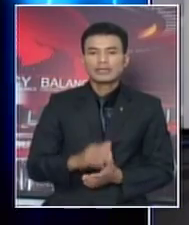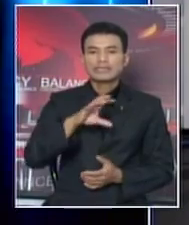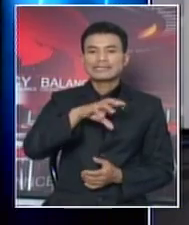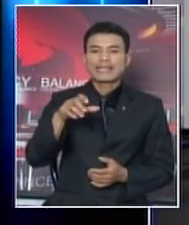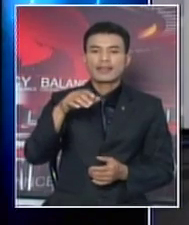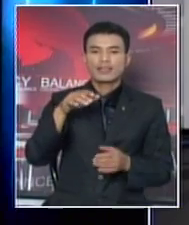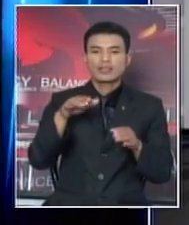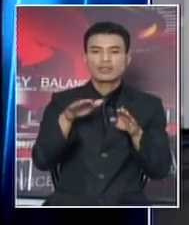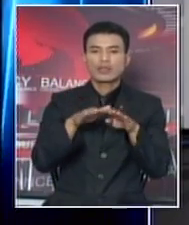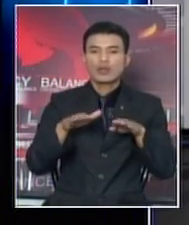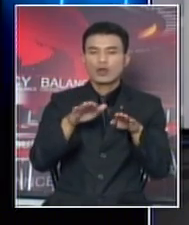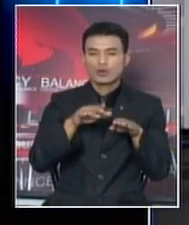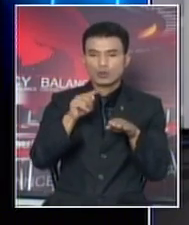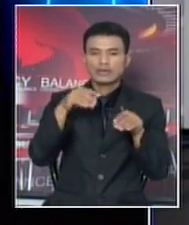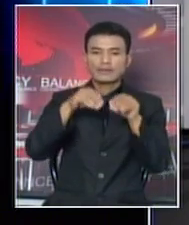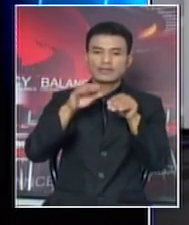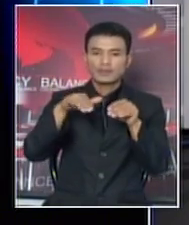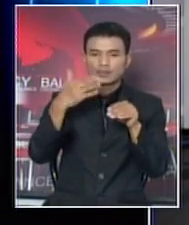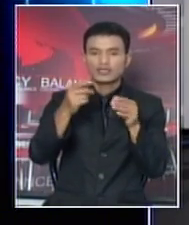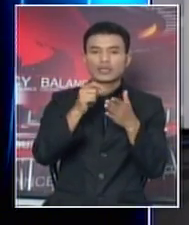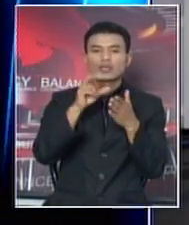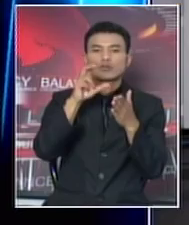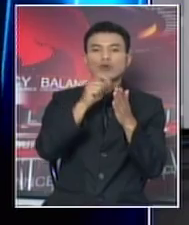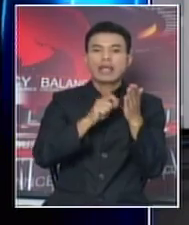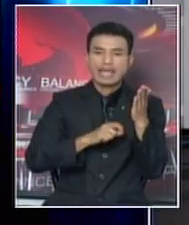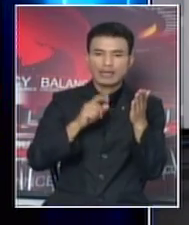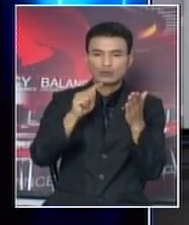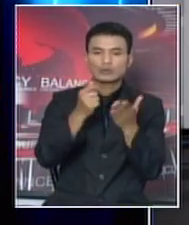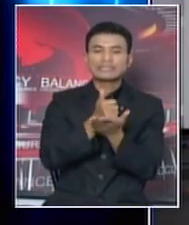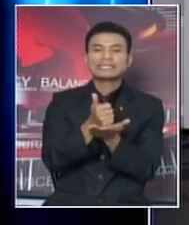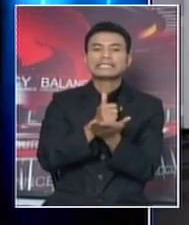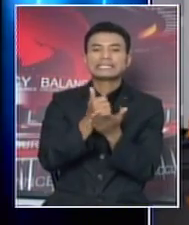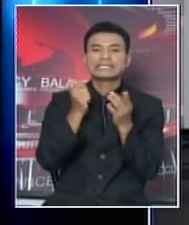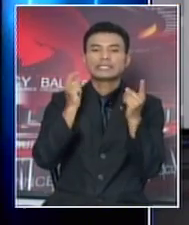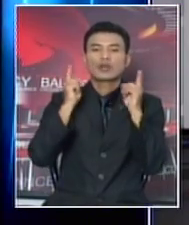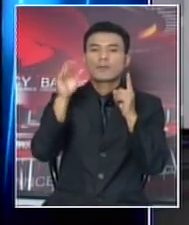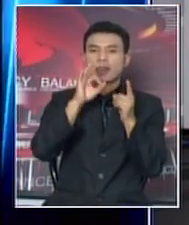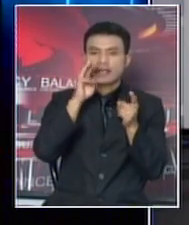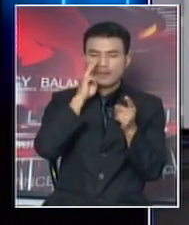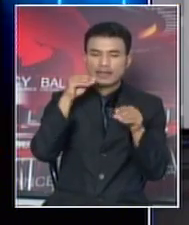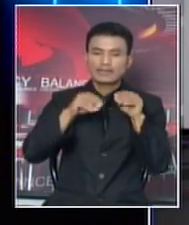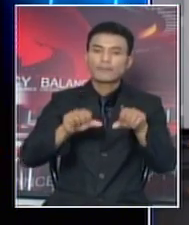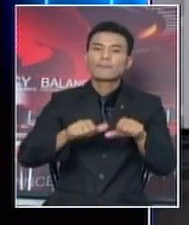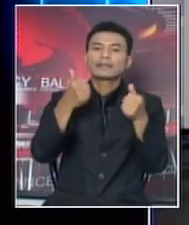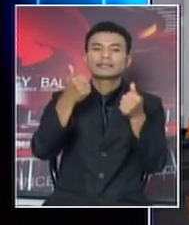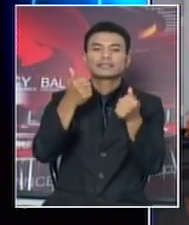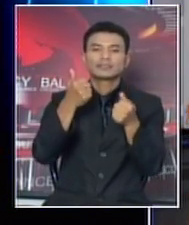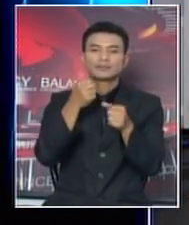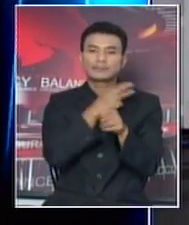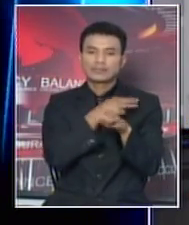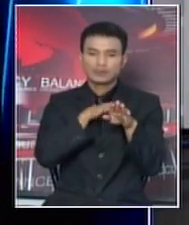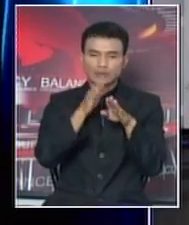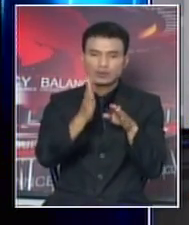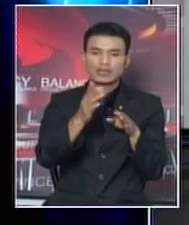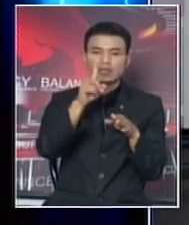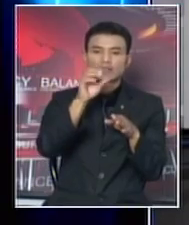स्थानीय तहको निर्वाचनपछि दोलखाको जिरी नगरपालिकामा निर्वाचित जनप्रतिनिधिले 100 दिनको अवधिमा गरेको